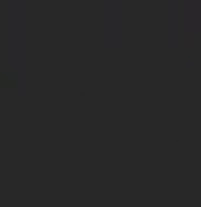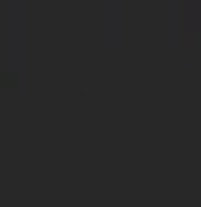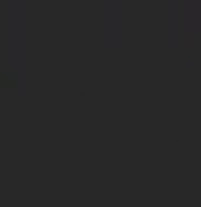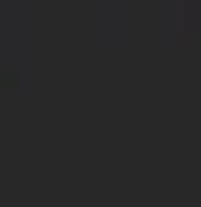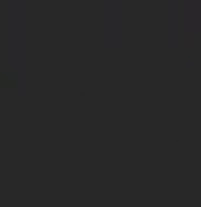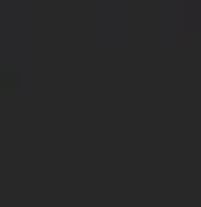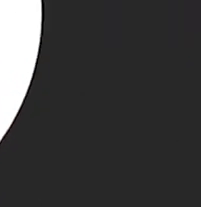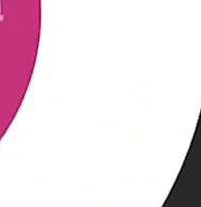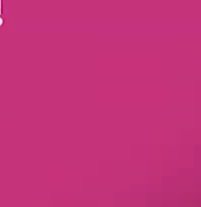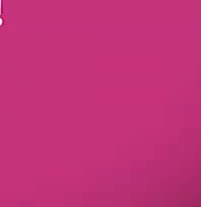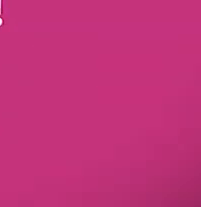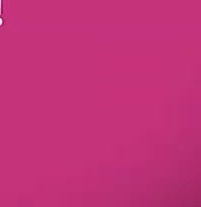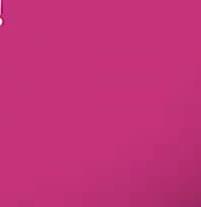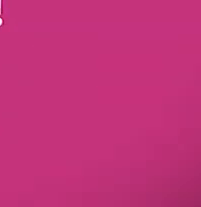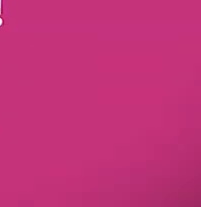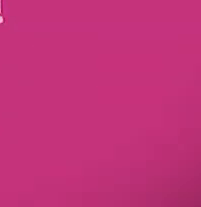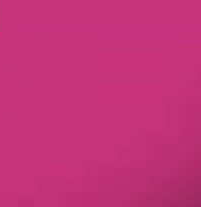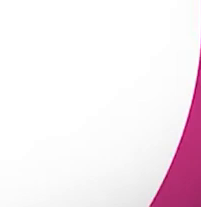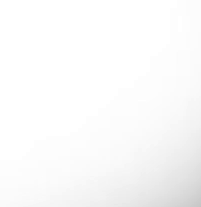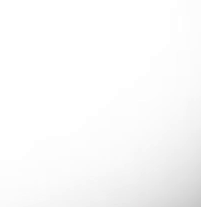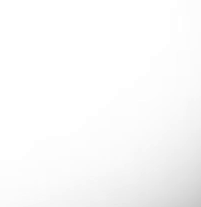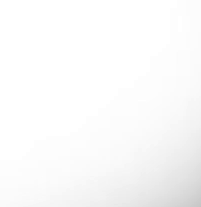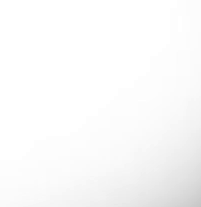Re, viss ēters ir te!